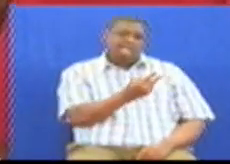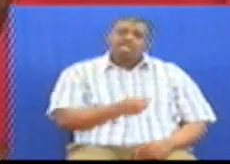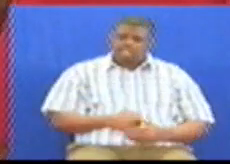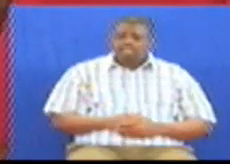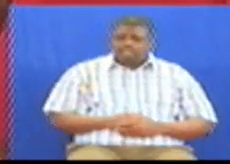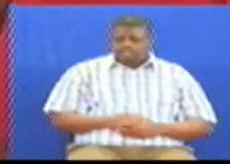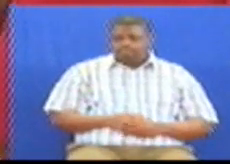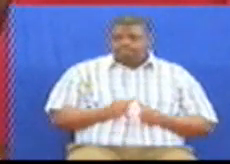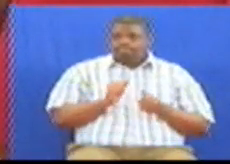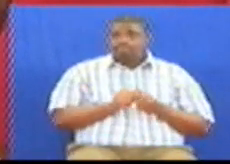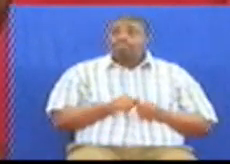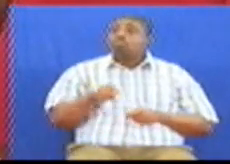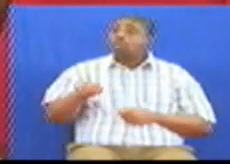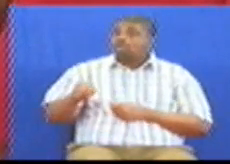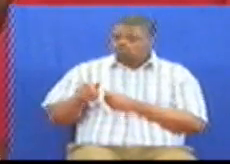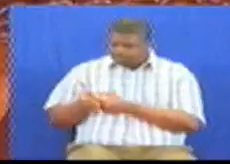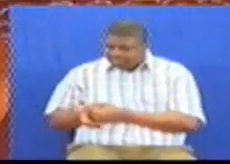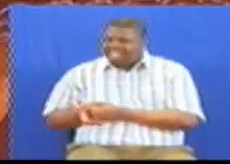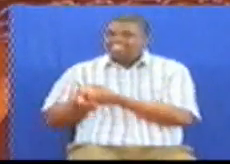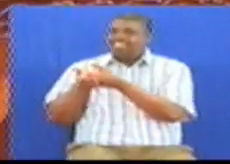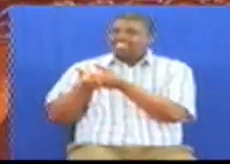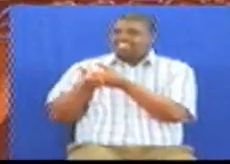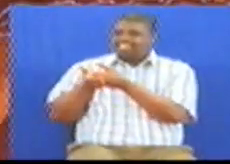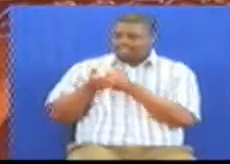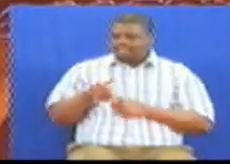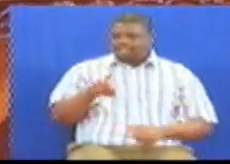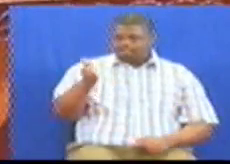Na hayo ni kwa usaidizi wa hawa mawaziri.